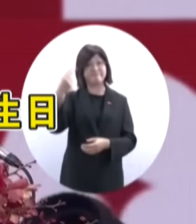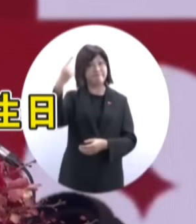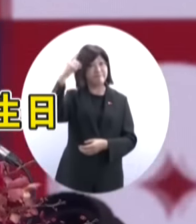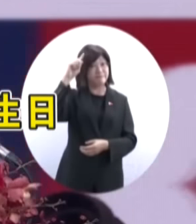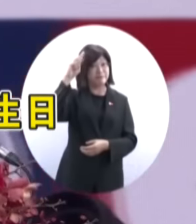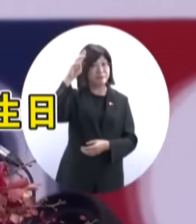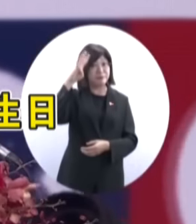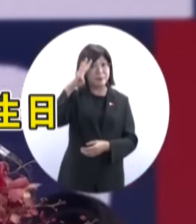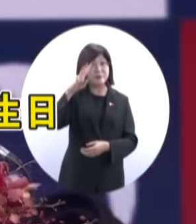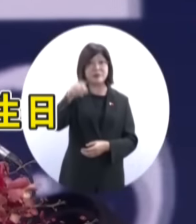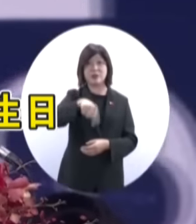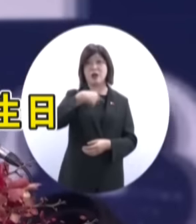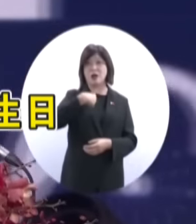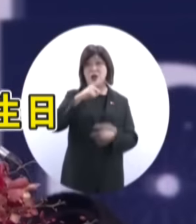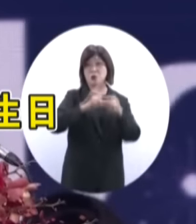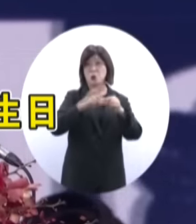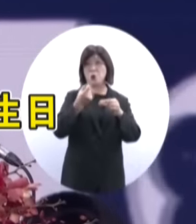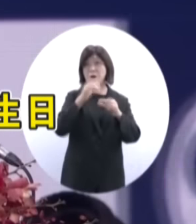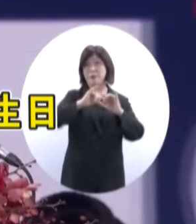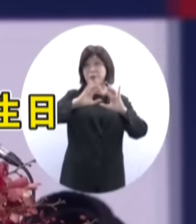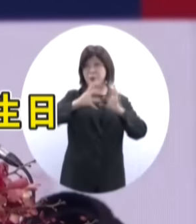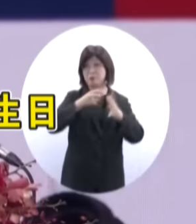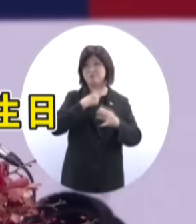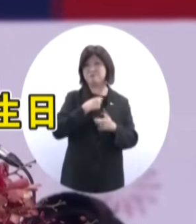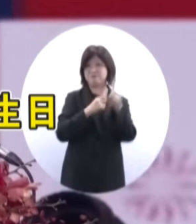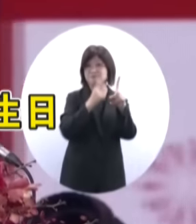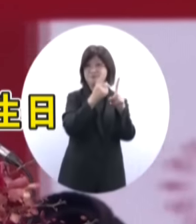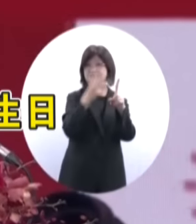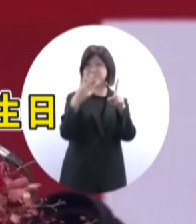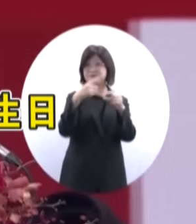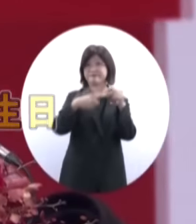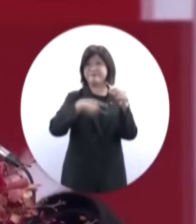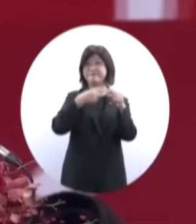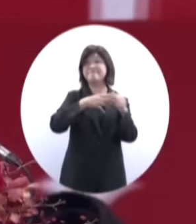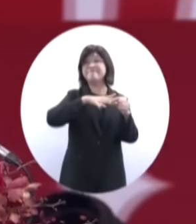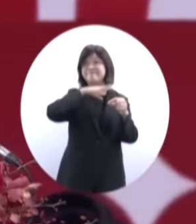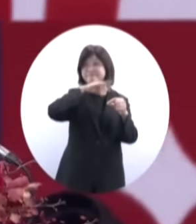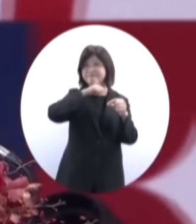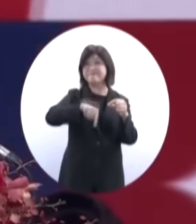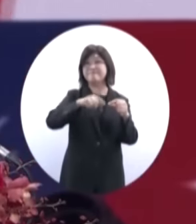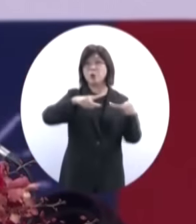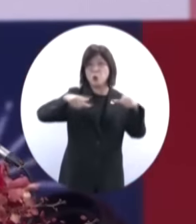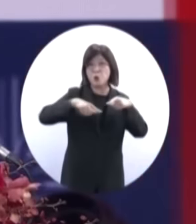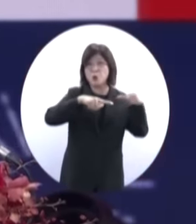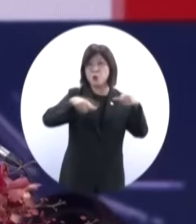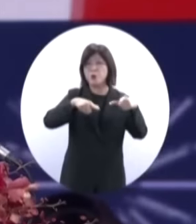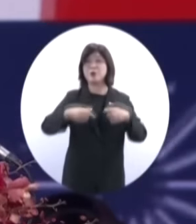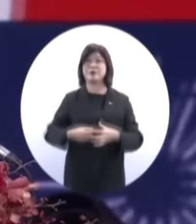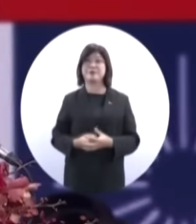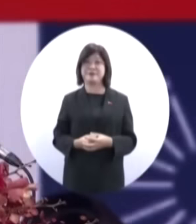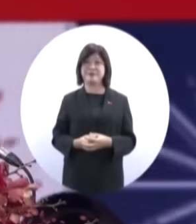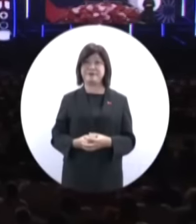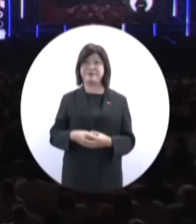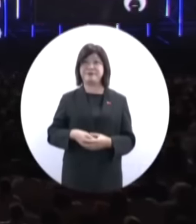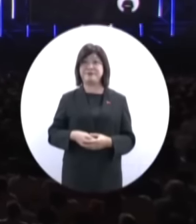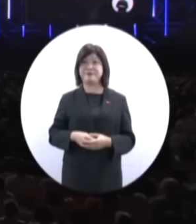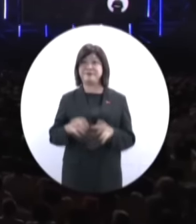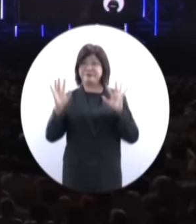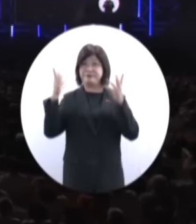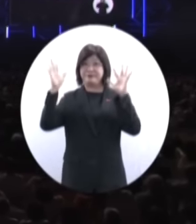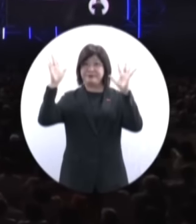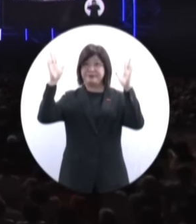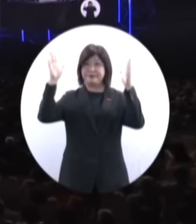你看那个整个的布置啊。就是好像韩国瑜的造势活动啊，好像国民党的全代会嘛。可是赖清德为什么还去？他明知道在